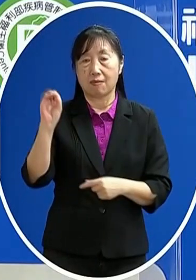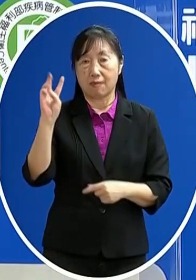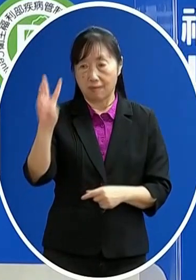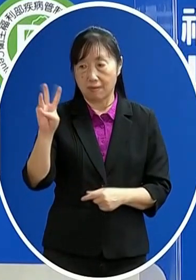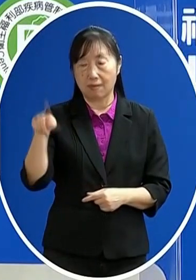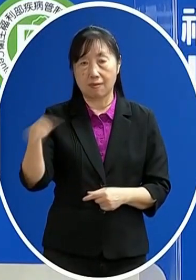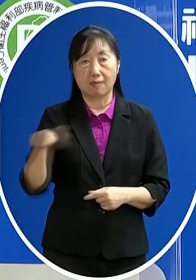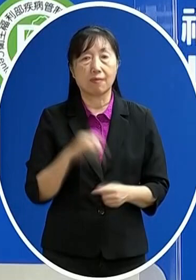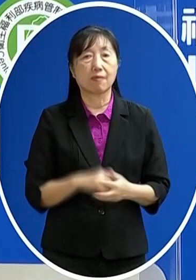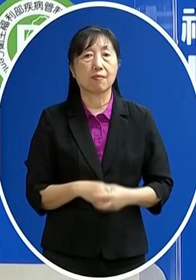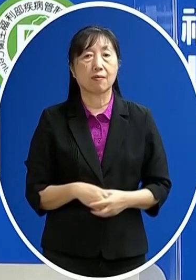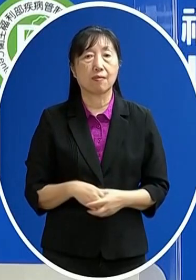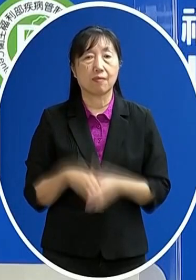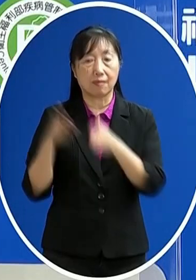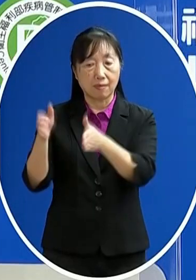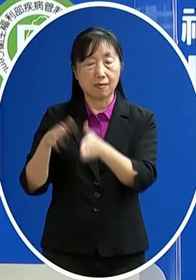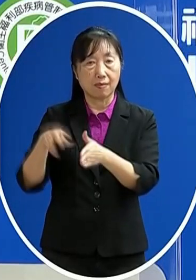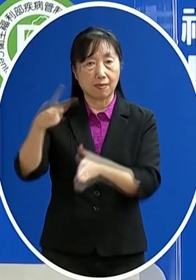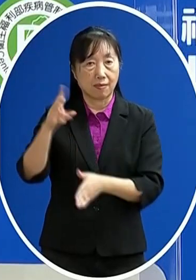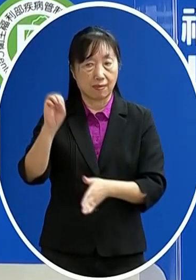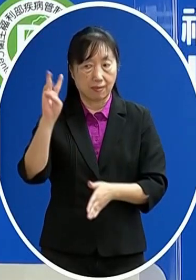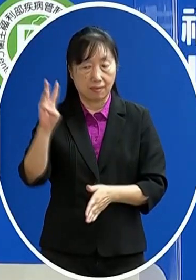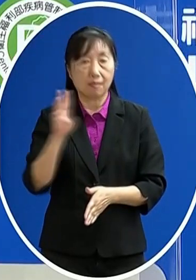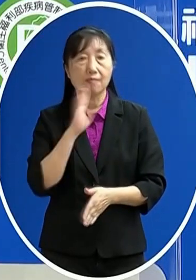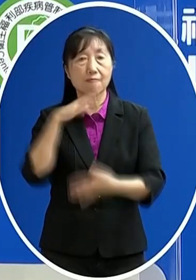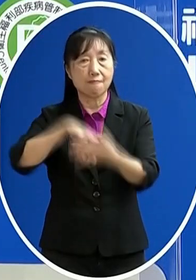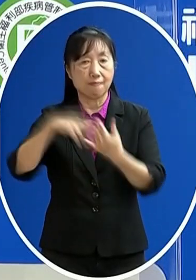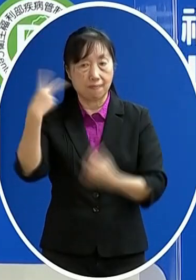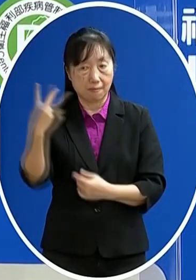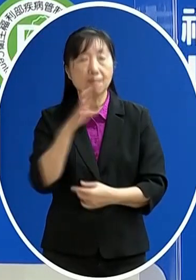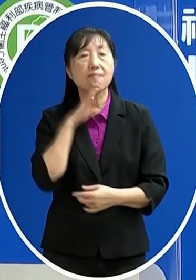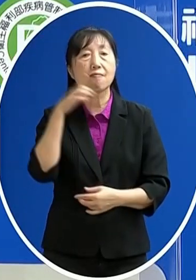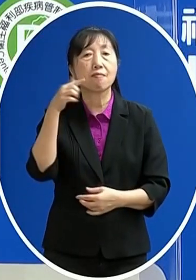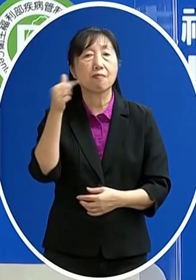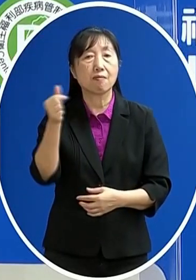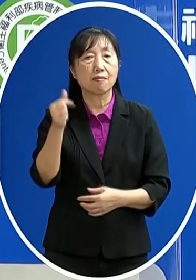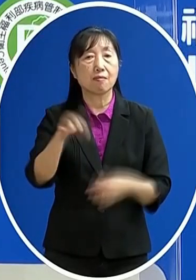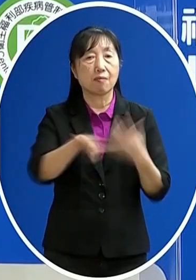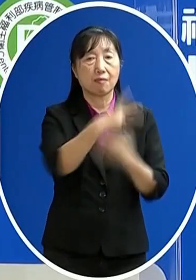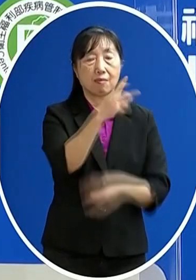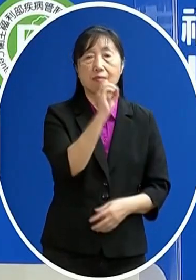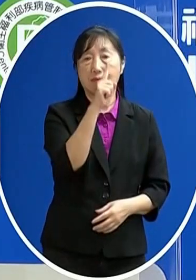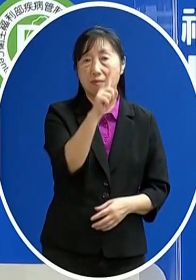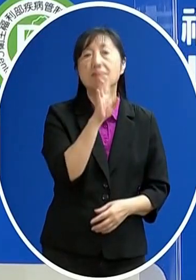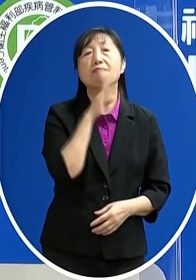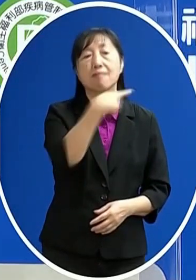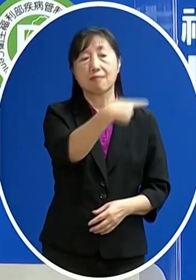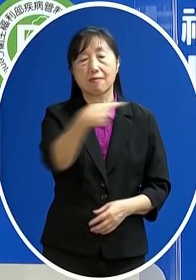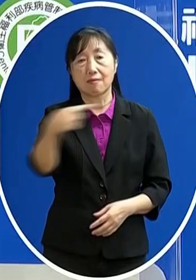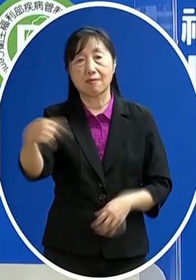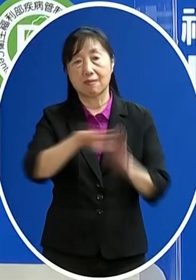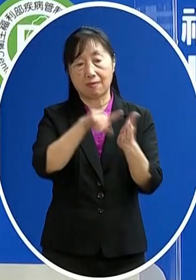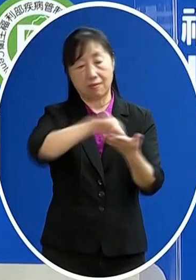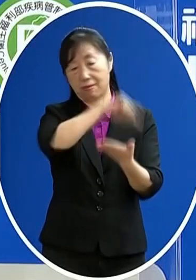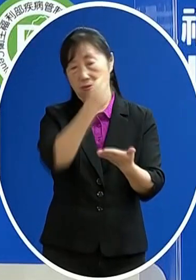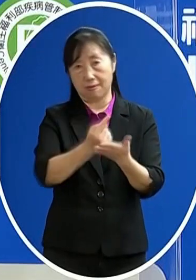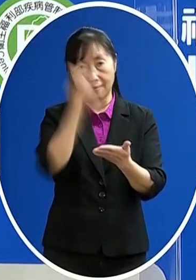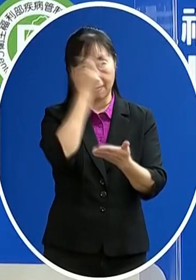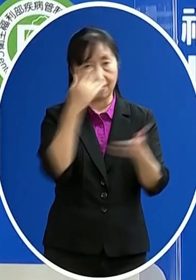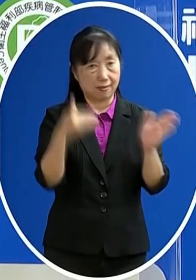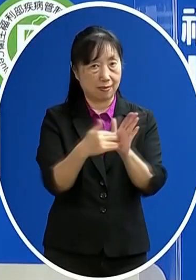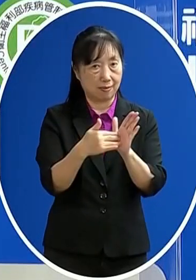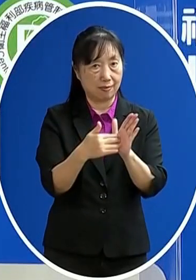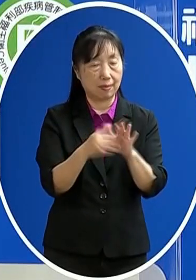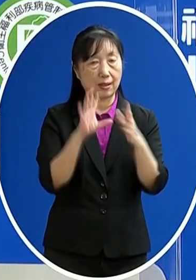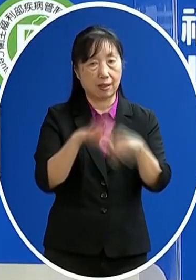203位，那这203位有2例是阳性，那201位是阴性，那全部都已经采检完毕。那